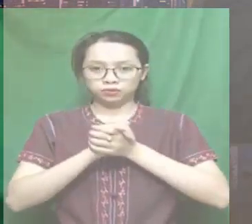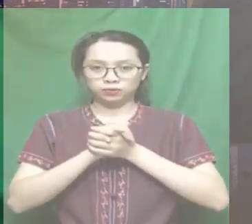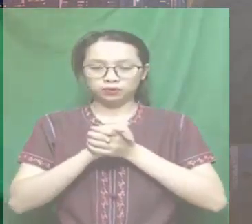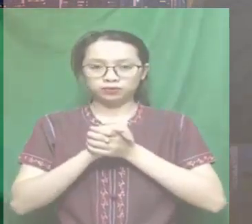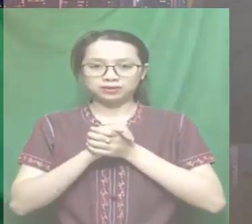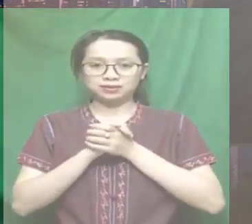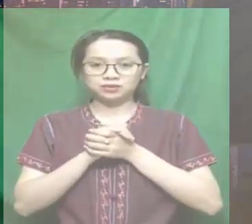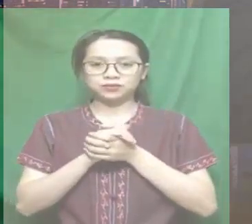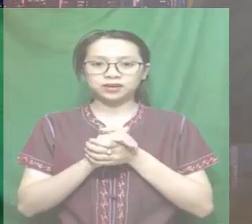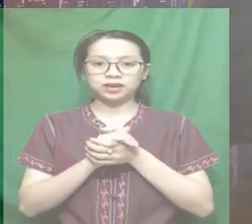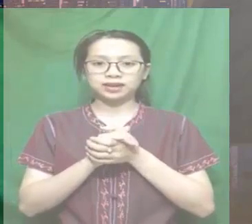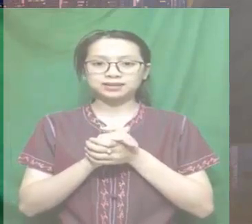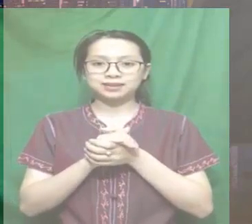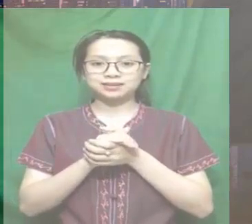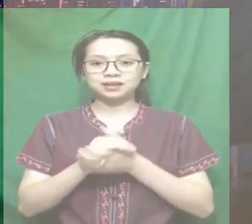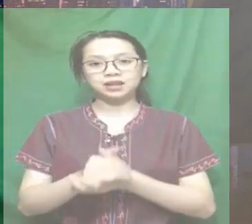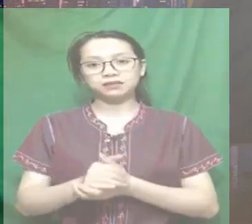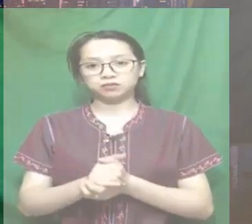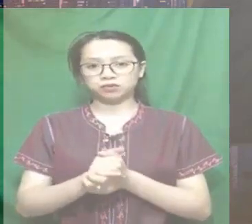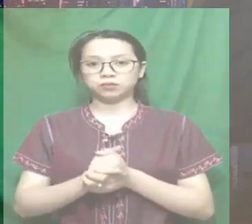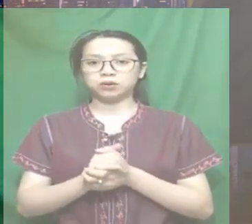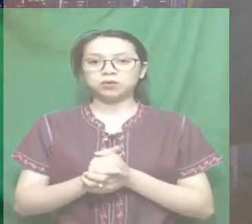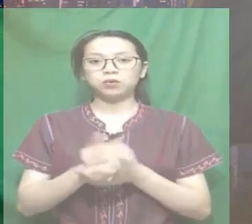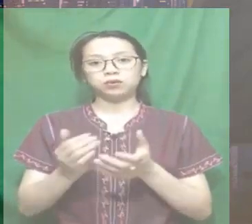fournisse des mises à jour à Jack,